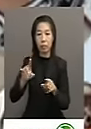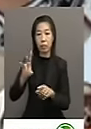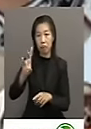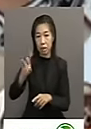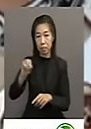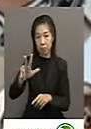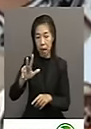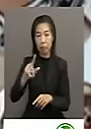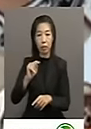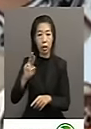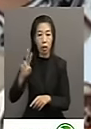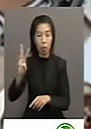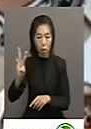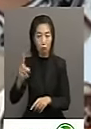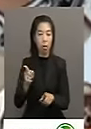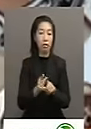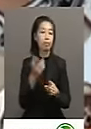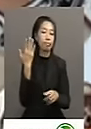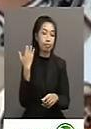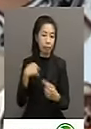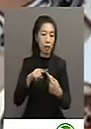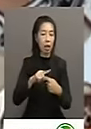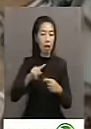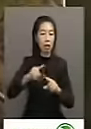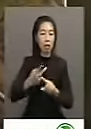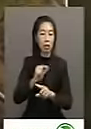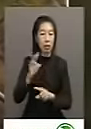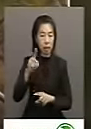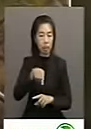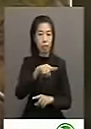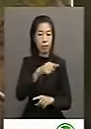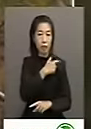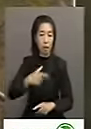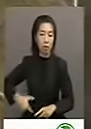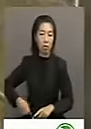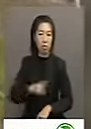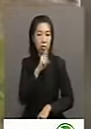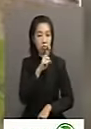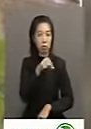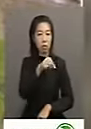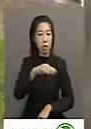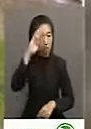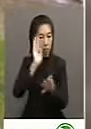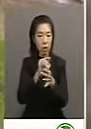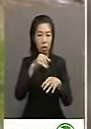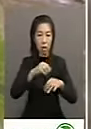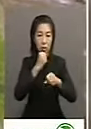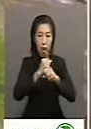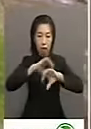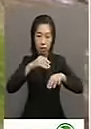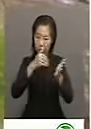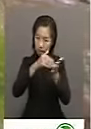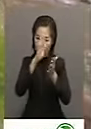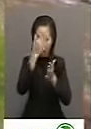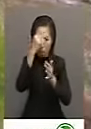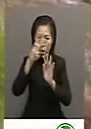จากสำนักพระราชวังไล่ออกจากราชการโดยให้เหตุผลถึงการกระทำของพลตำรวจเอกจุมพลมั่นหมายว่าเป็